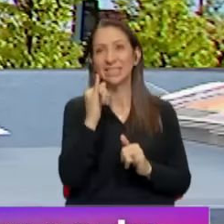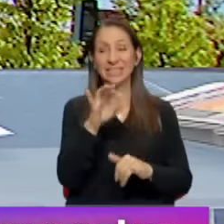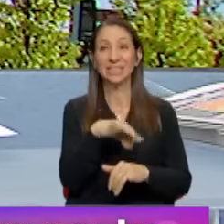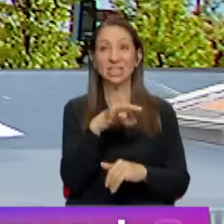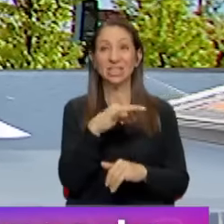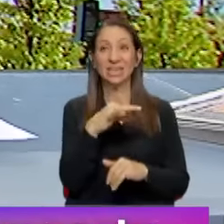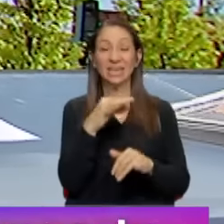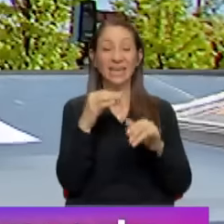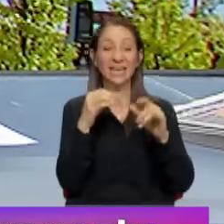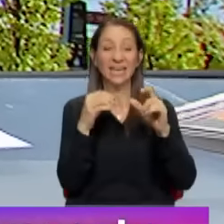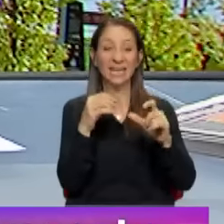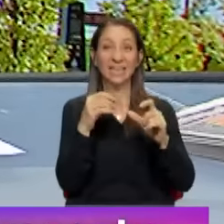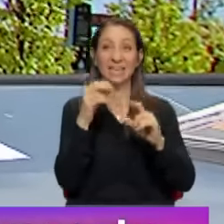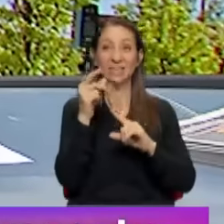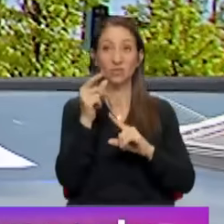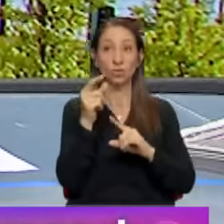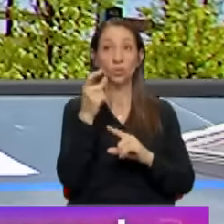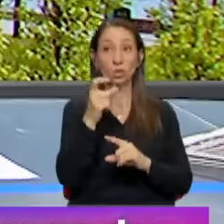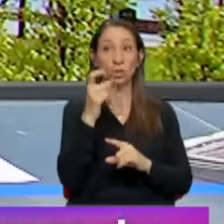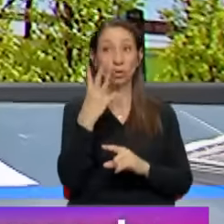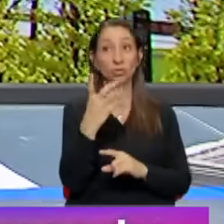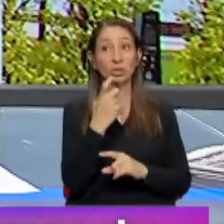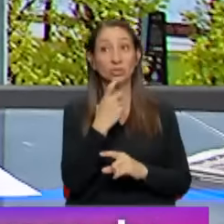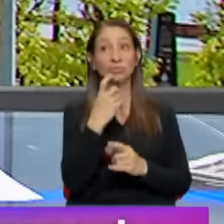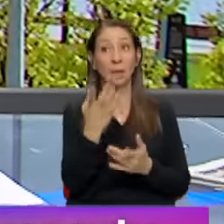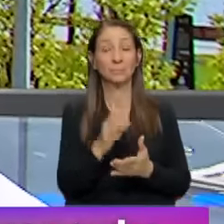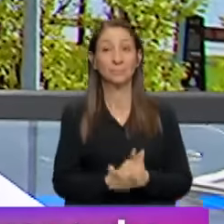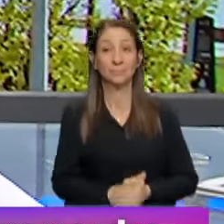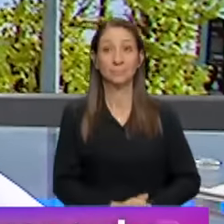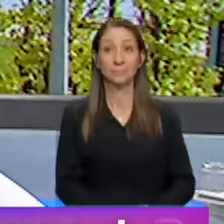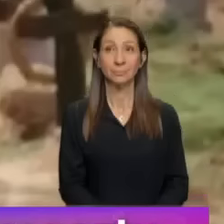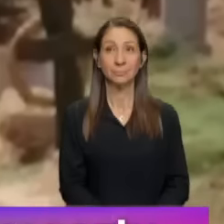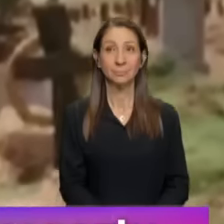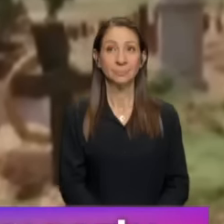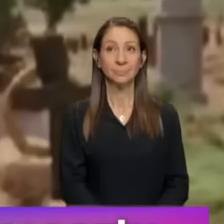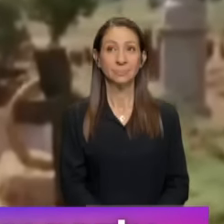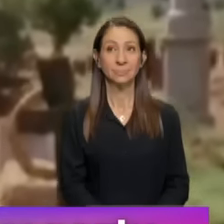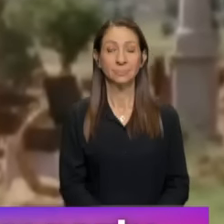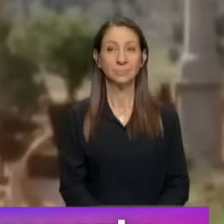sarışını. Clint Eastwood 94 yaşında.